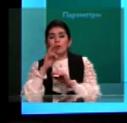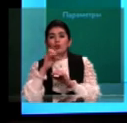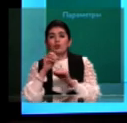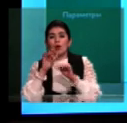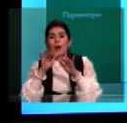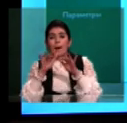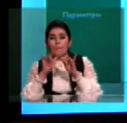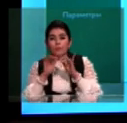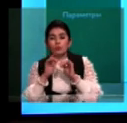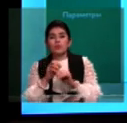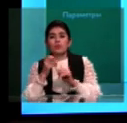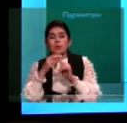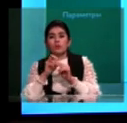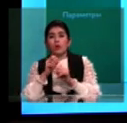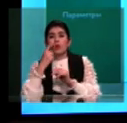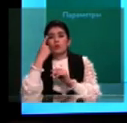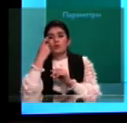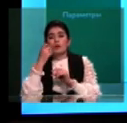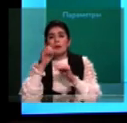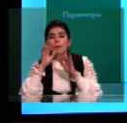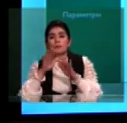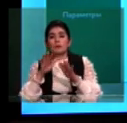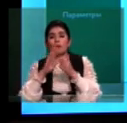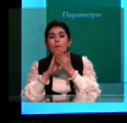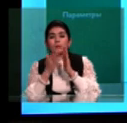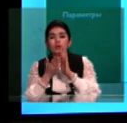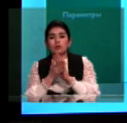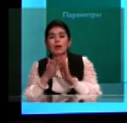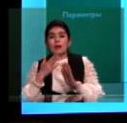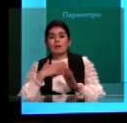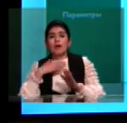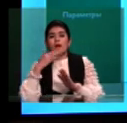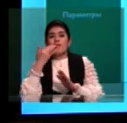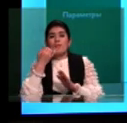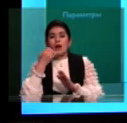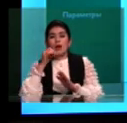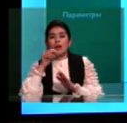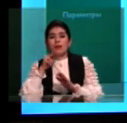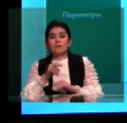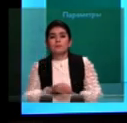«Компьютер» и указать место расположения нашего файла.